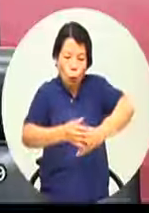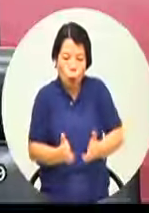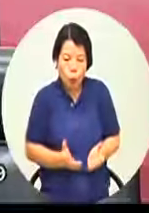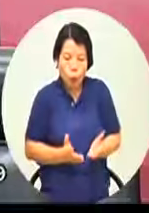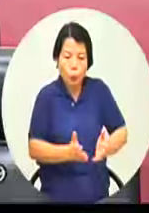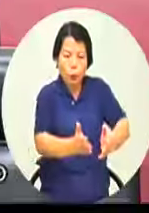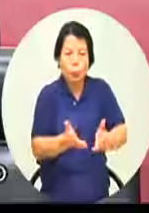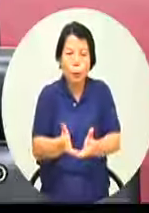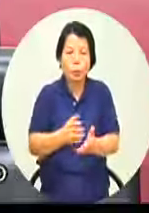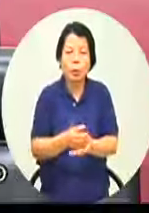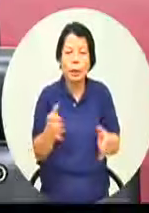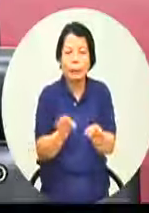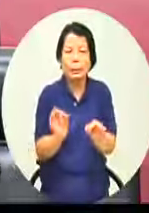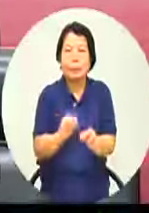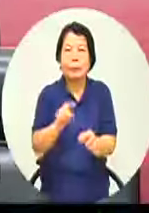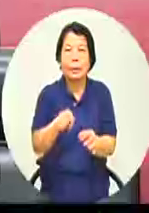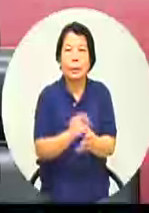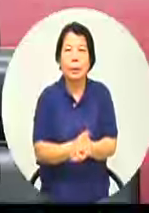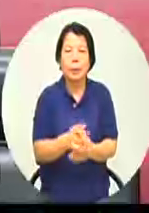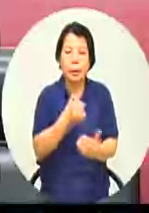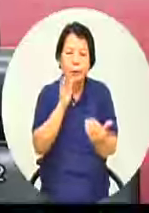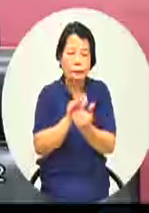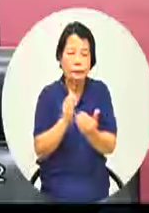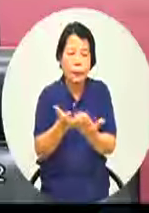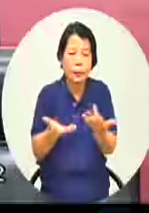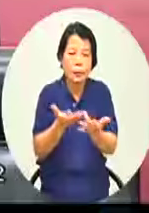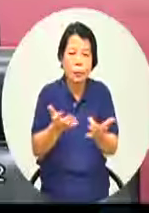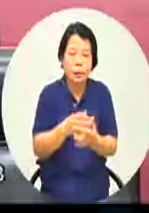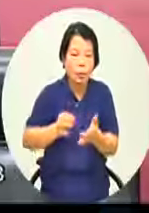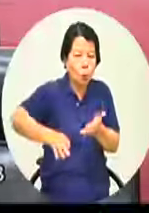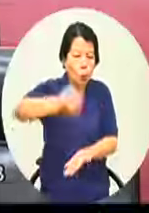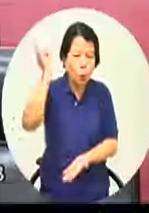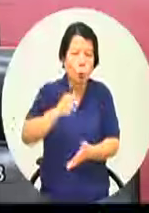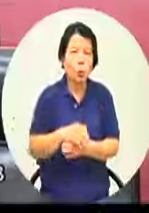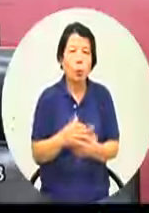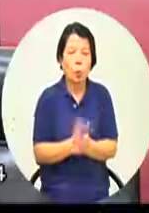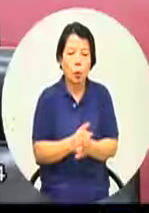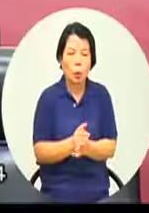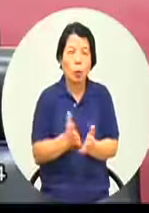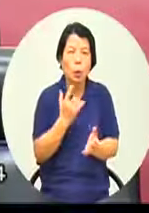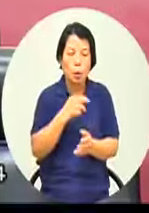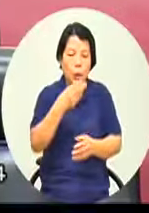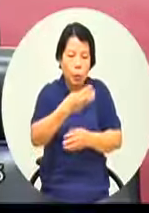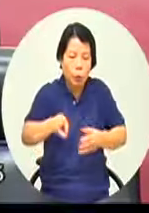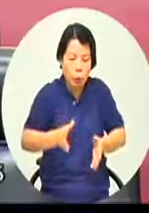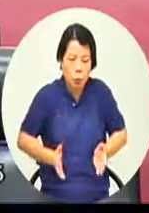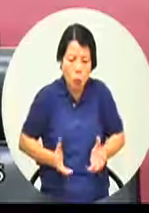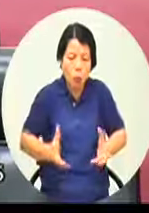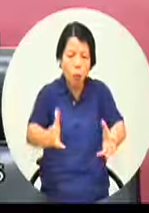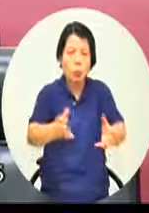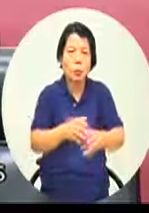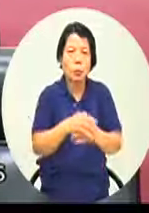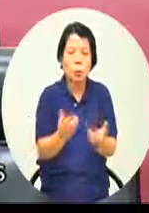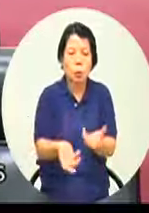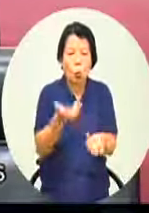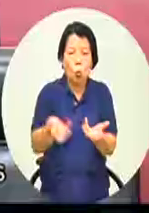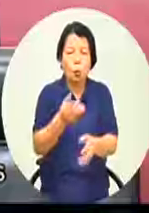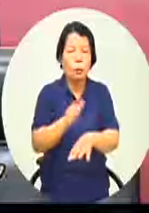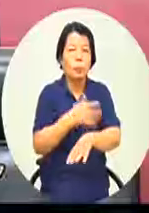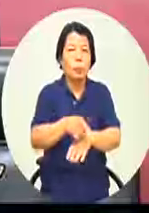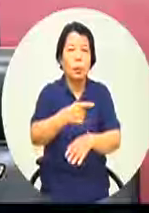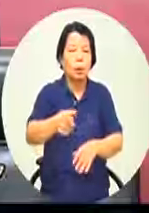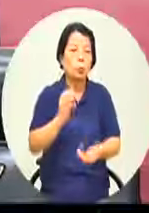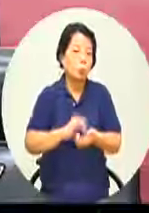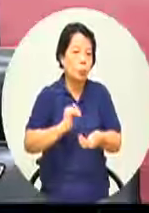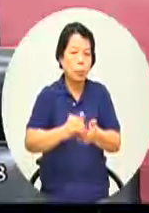费这么多钱，你去买防火的很贵的。那防火那水沟旁边怎么会回修呢？不会吧？所以没有必要用